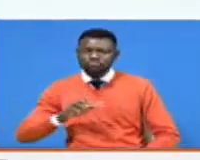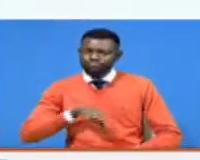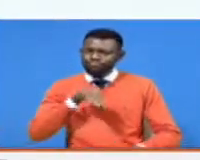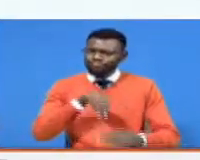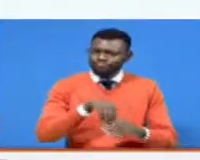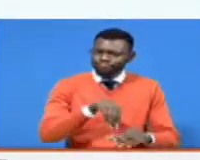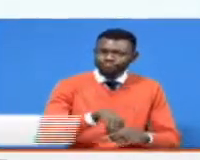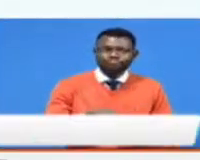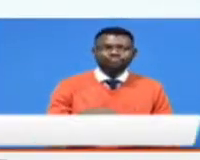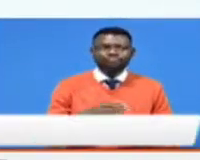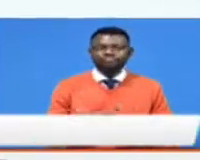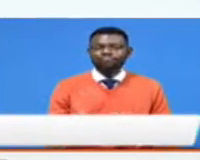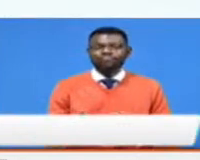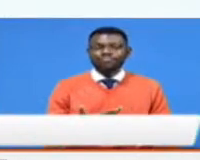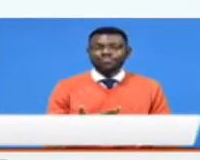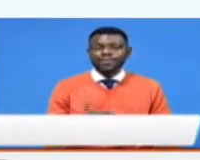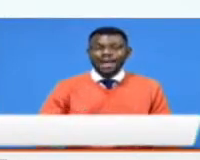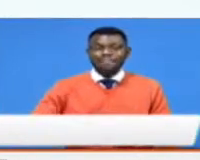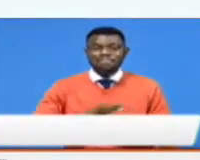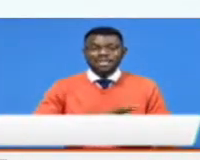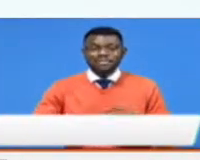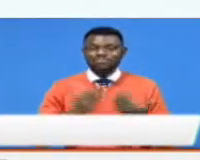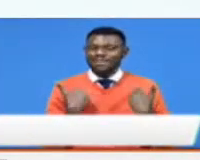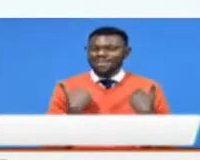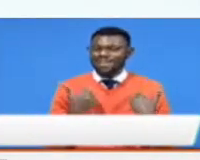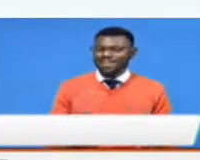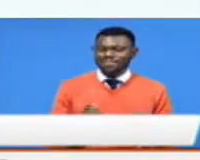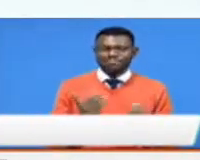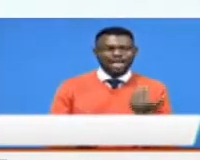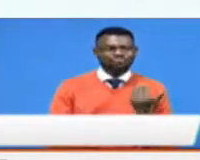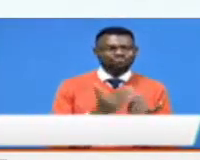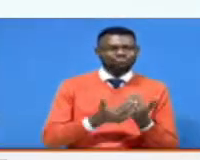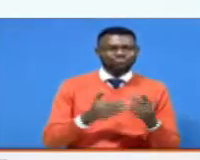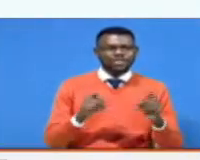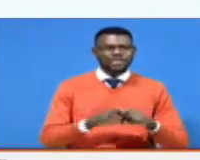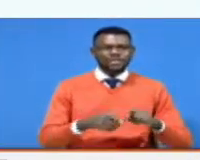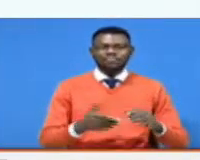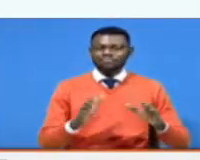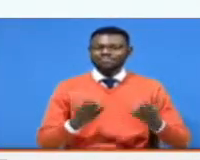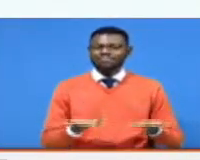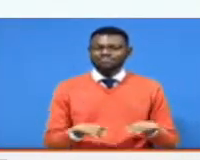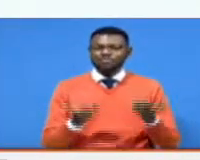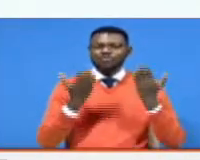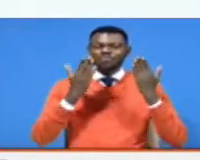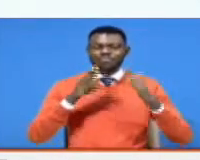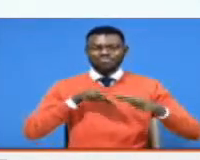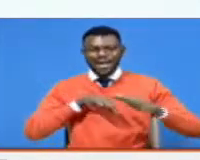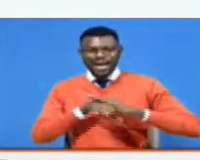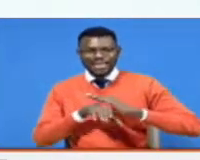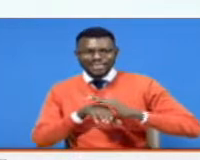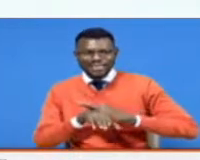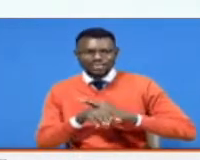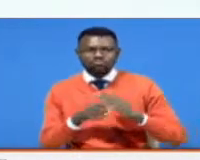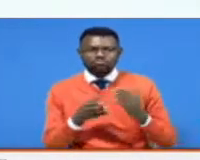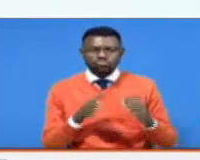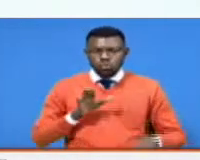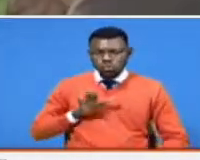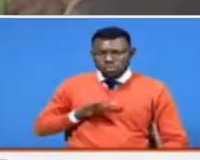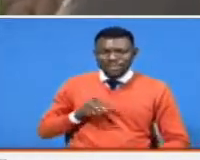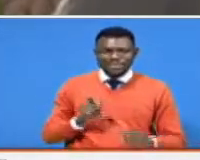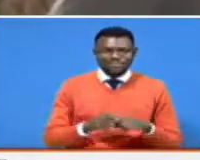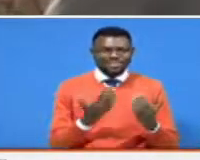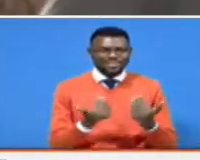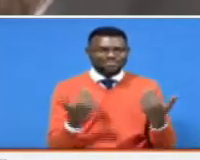in primary health care. This will further improve access to high quality maternal and child health